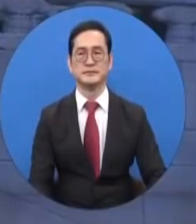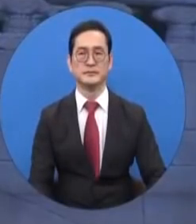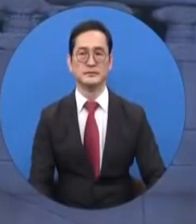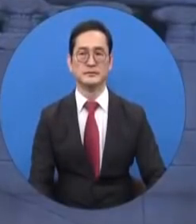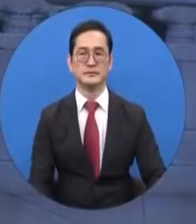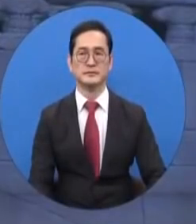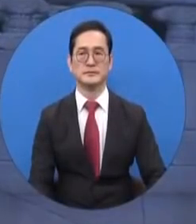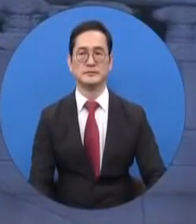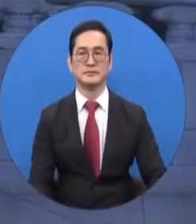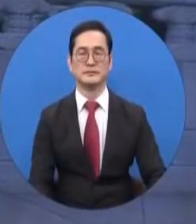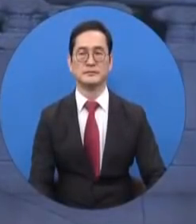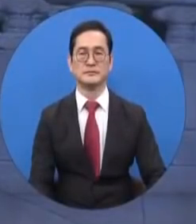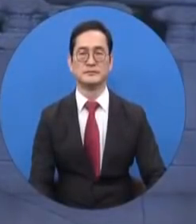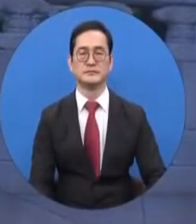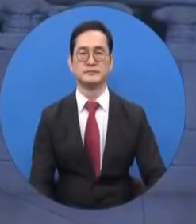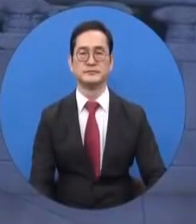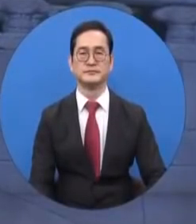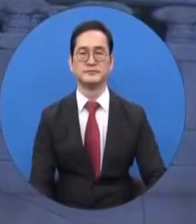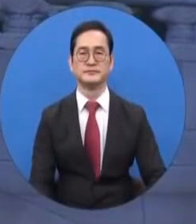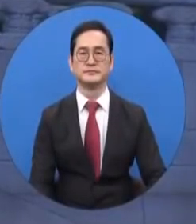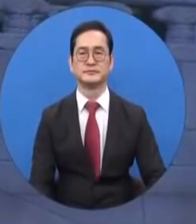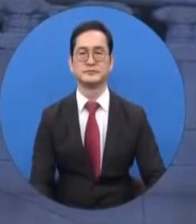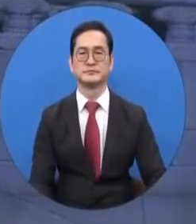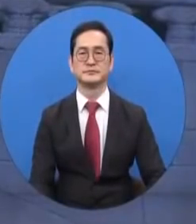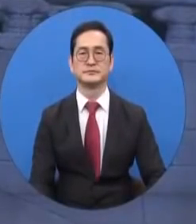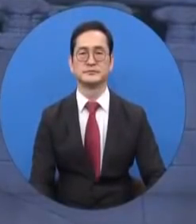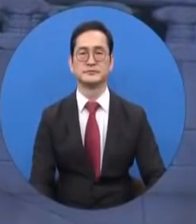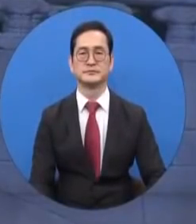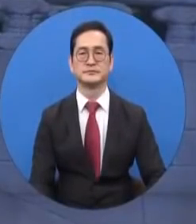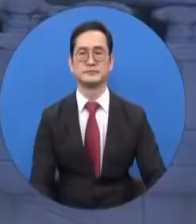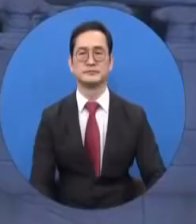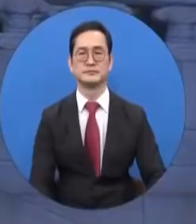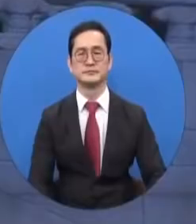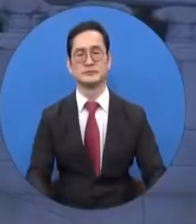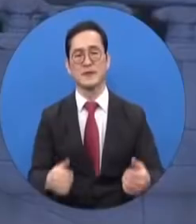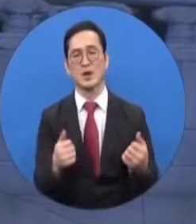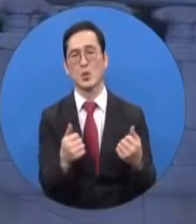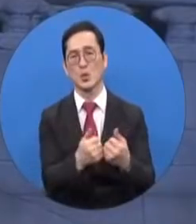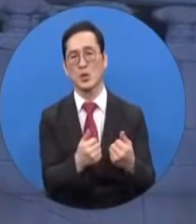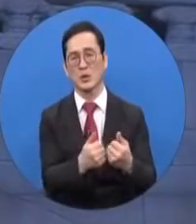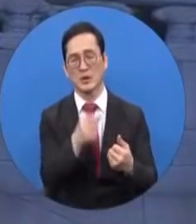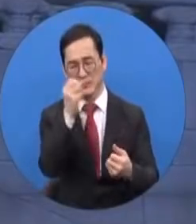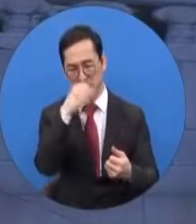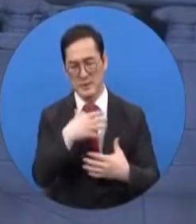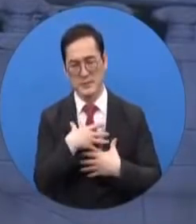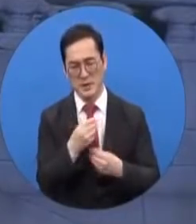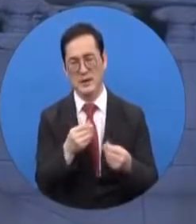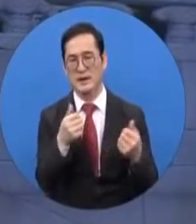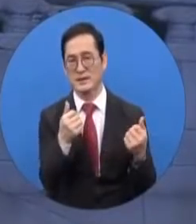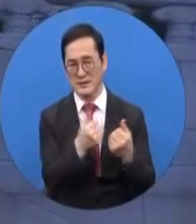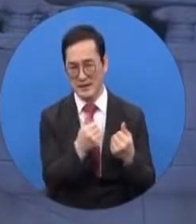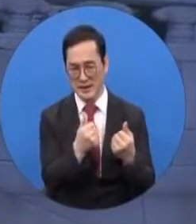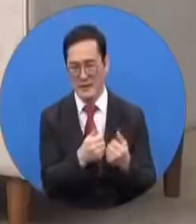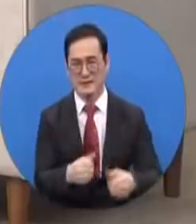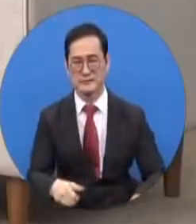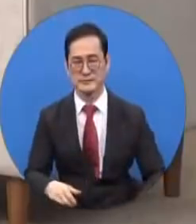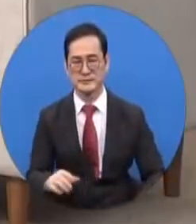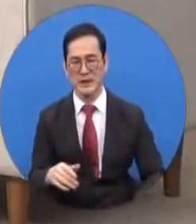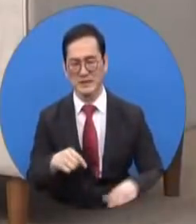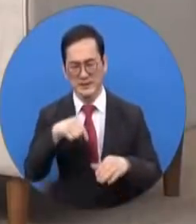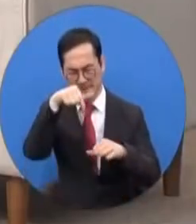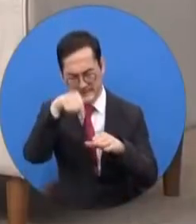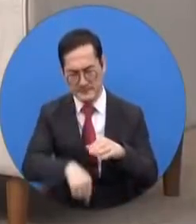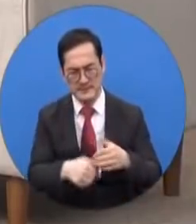점 찍으면 남이 되듯. 회동과 회담, 이거 불과 한 글자 차이인데 일단 양측이